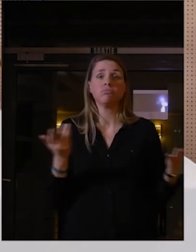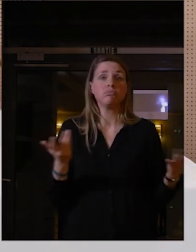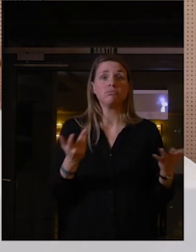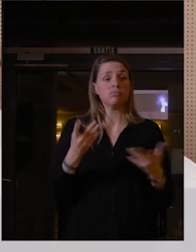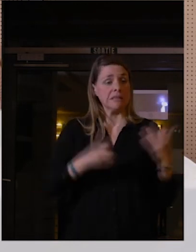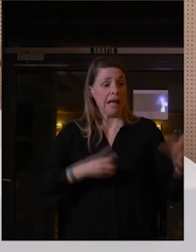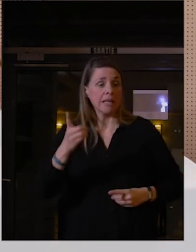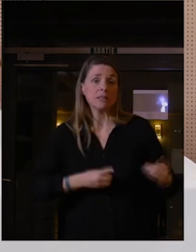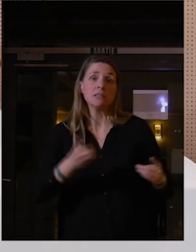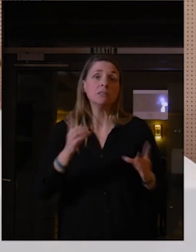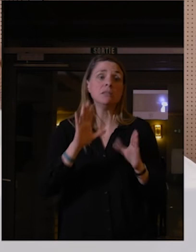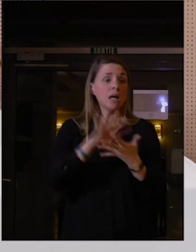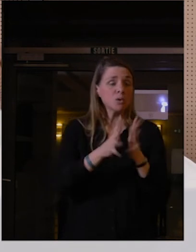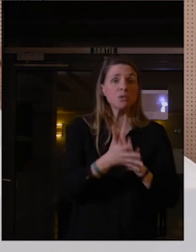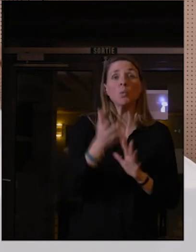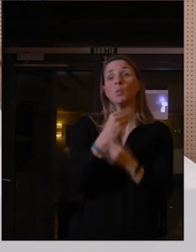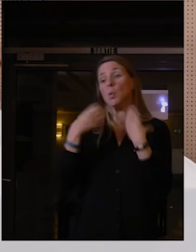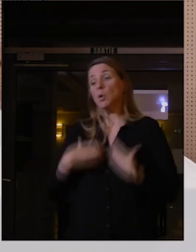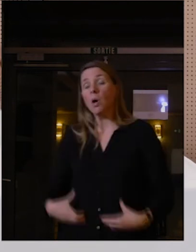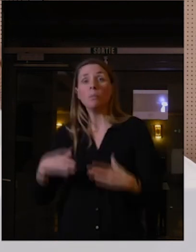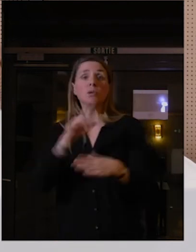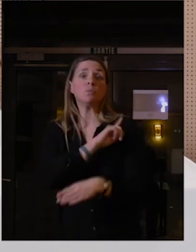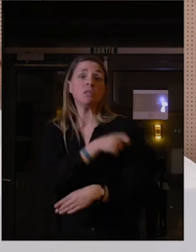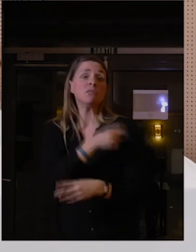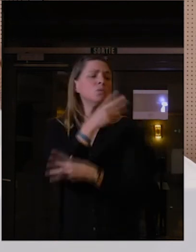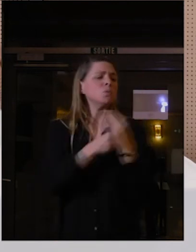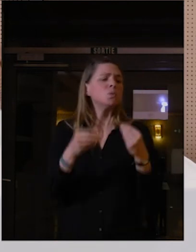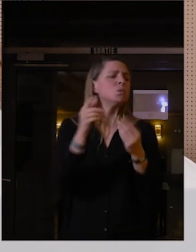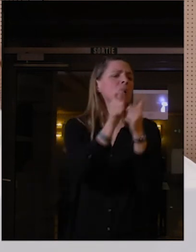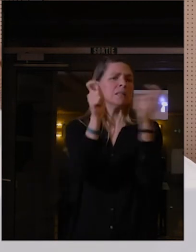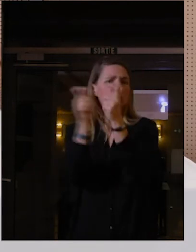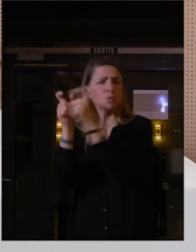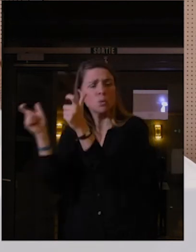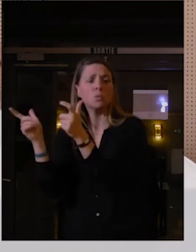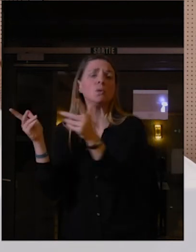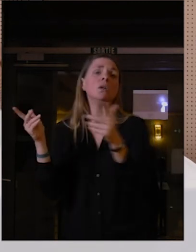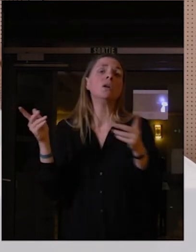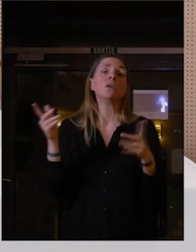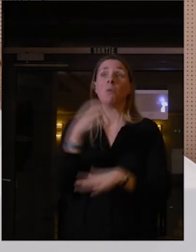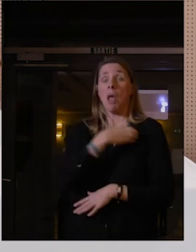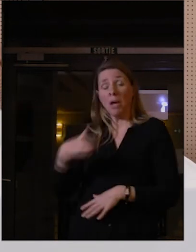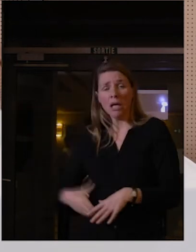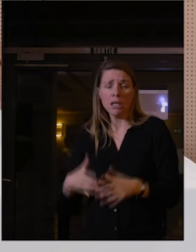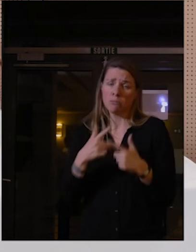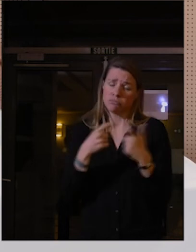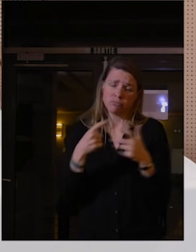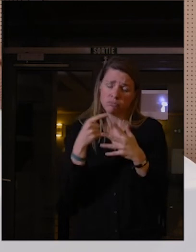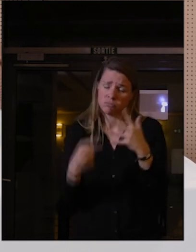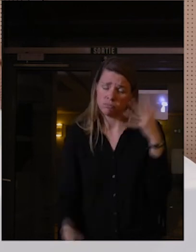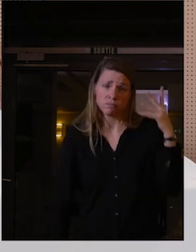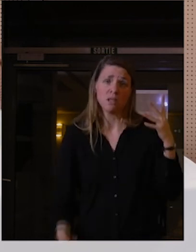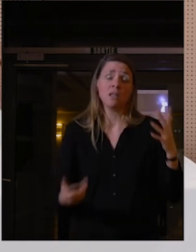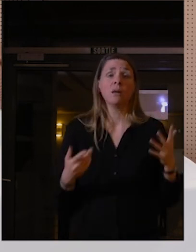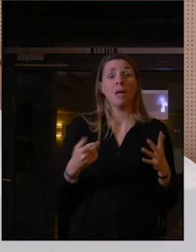directrice d'association ou de club sportif, que ce soit au sein des institutions, que ce soit auprès de la mairie, etc. Enfin, je pense que c'est